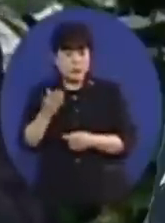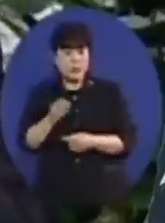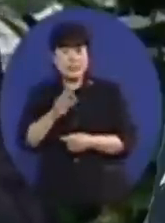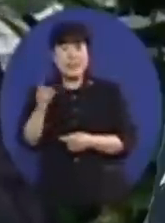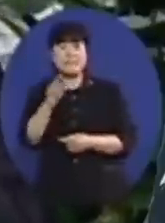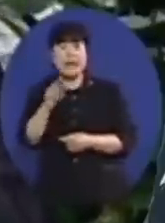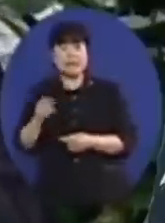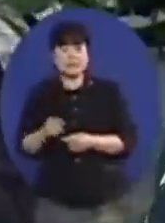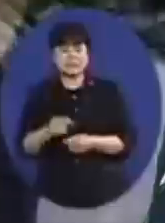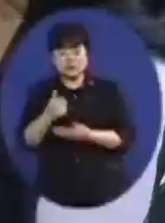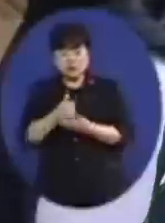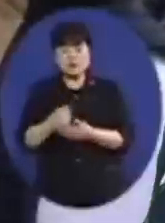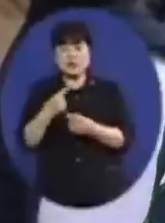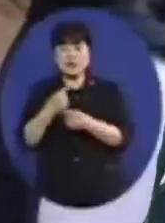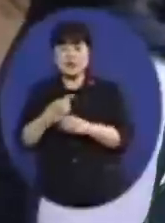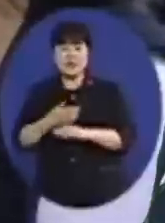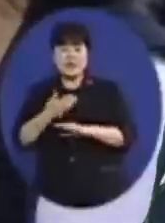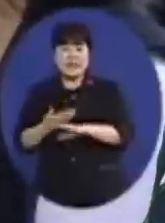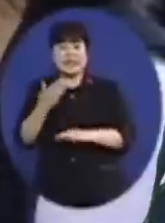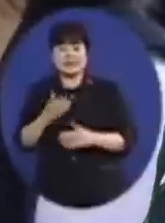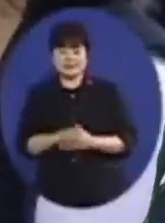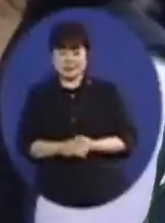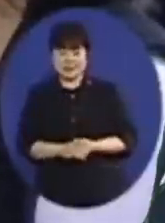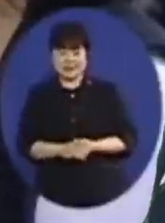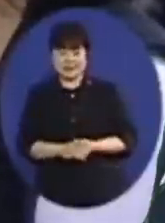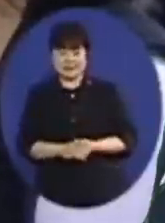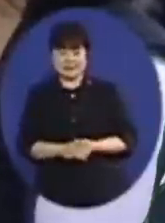덴마크의 운명이 달라져 버린 것입니다